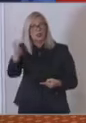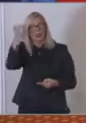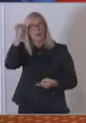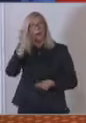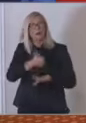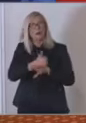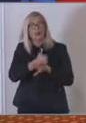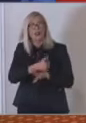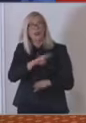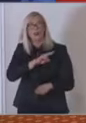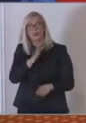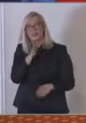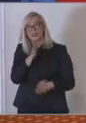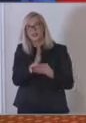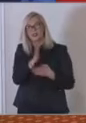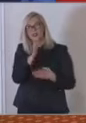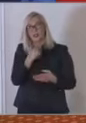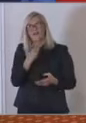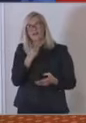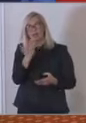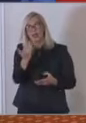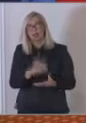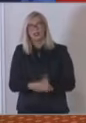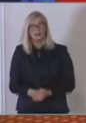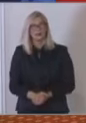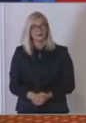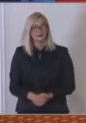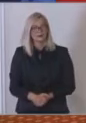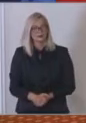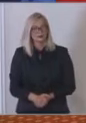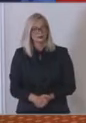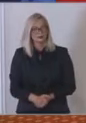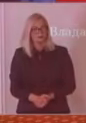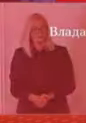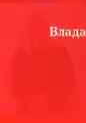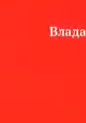vizitën zyrtare të kryeministrit të Kosovës në Republikën e Maqedonisë së Veriut. Ju faleminderit.